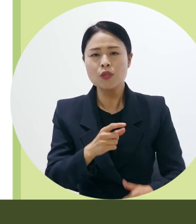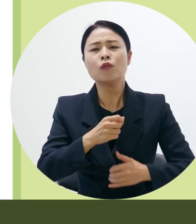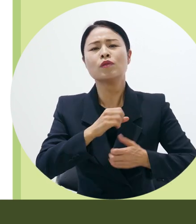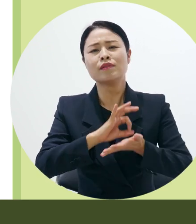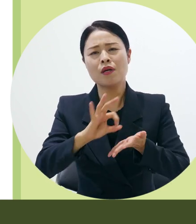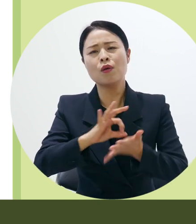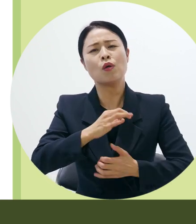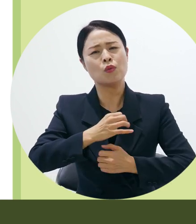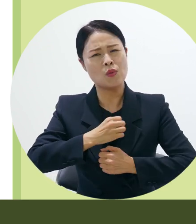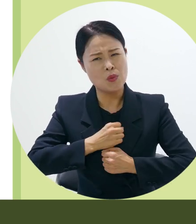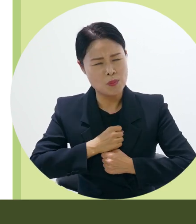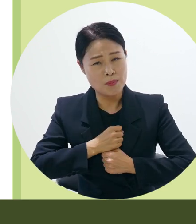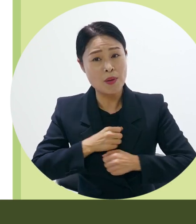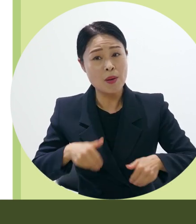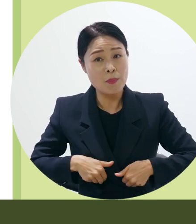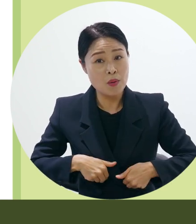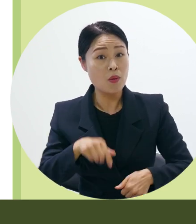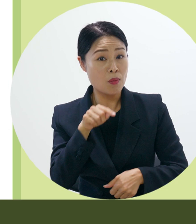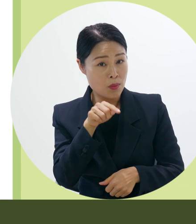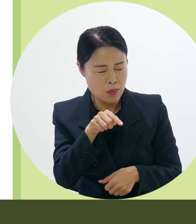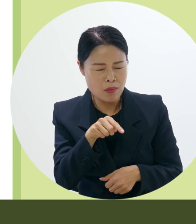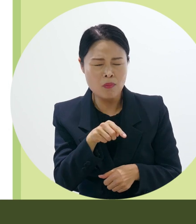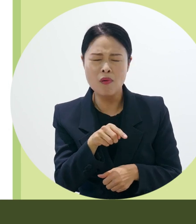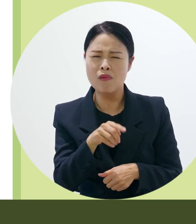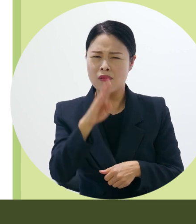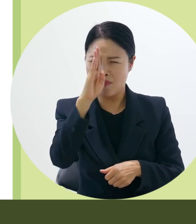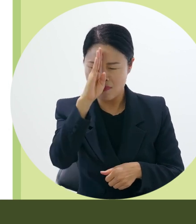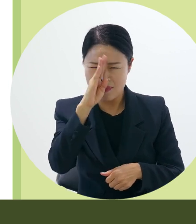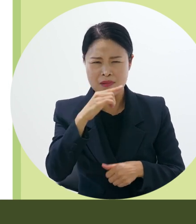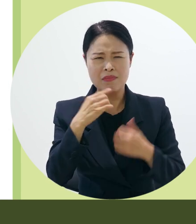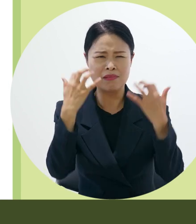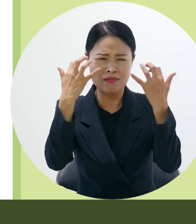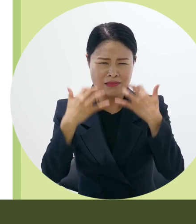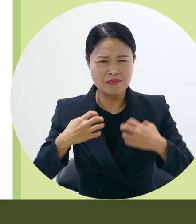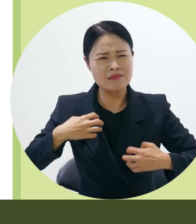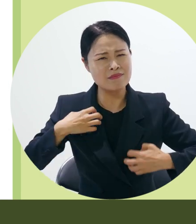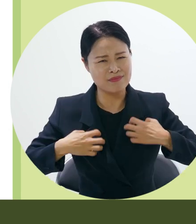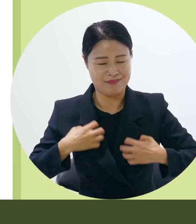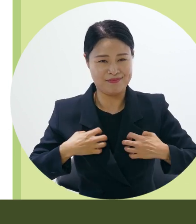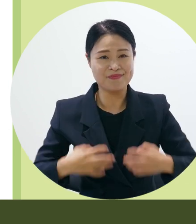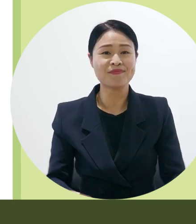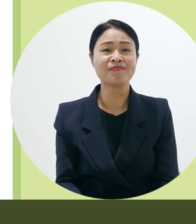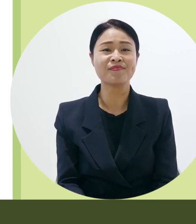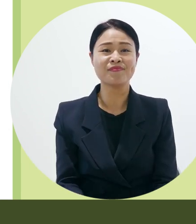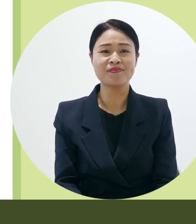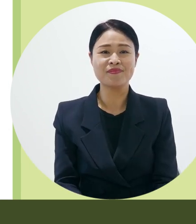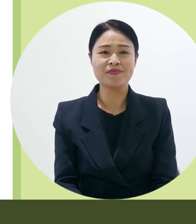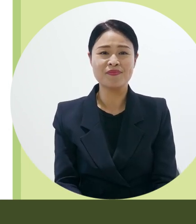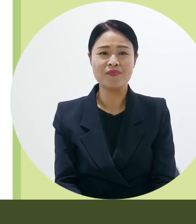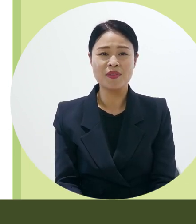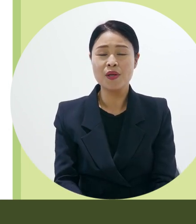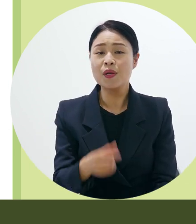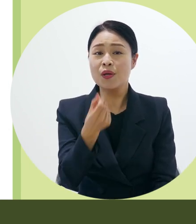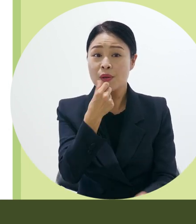사용상의 주의사항은 사용할 때 조심해야 할 점, 부작용 등을 말합니다.